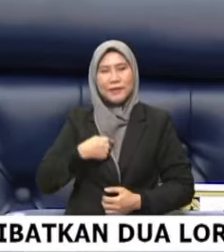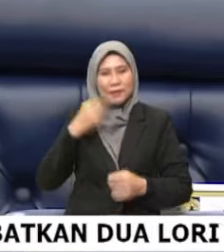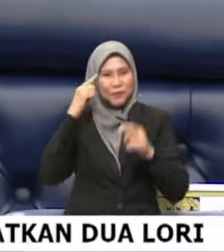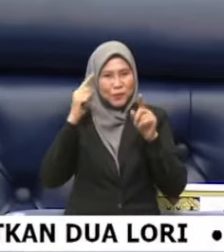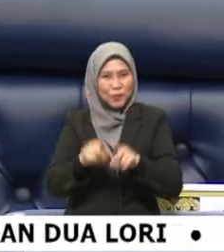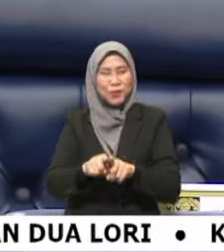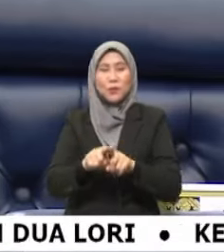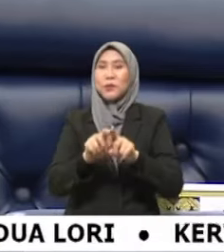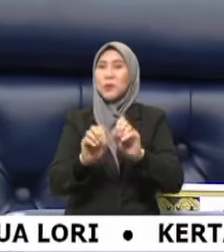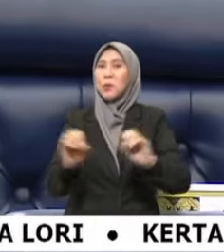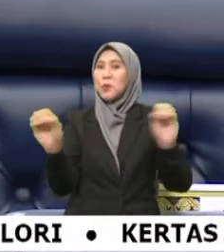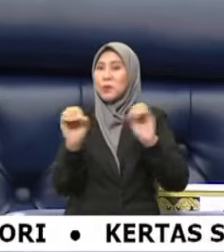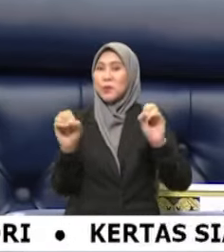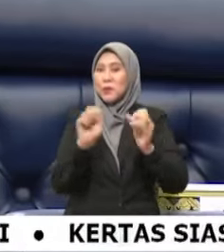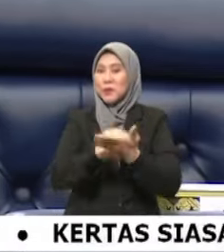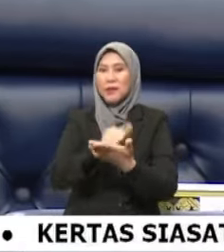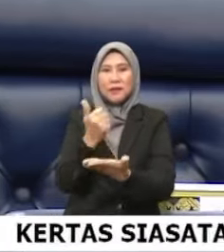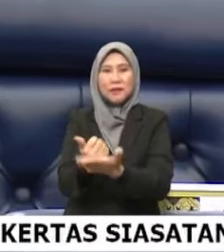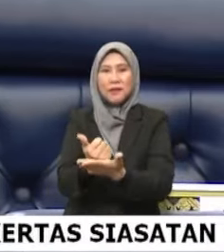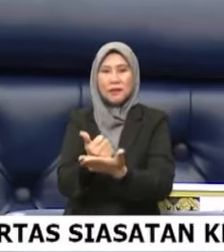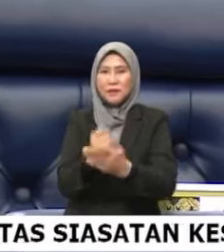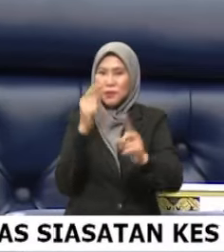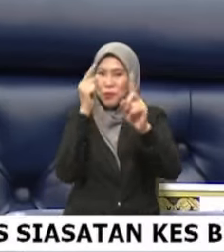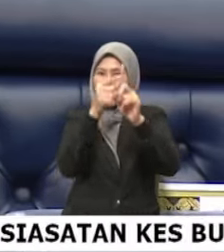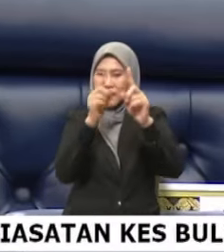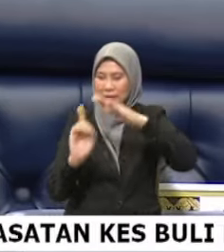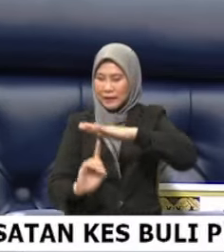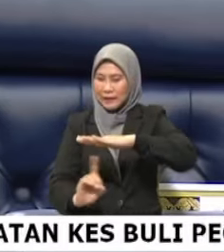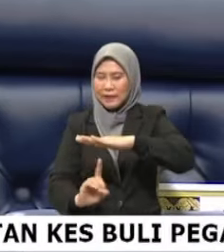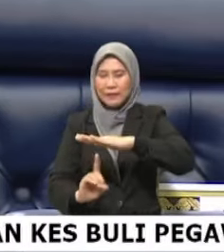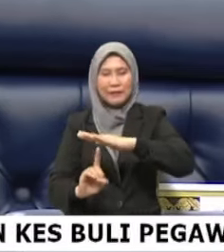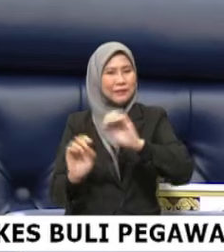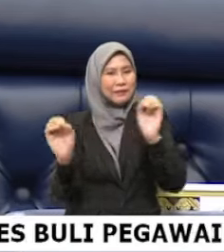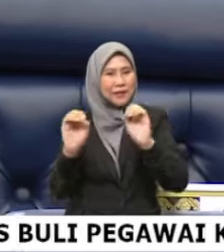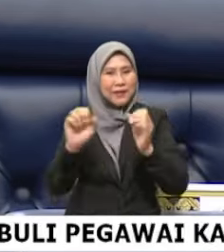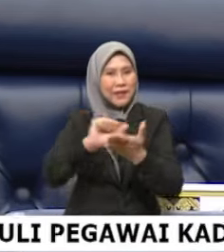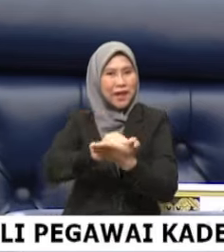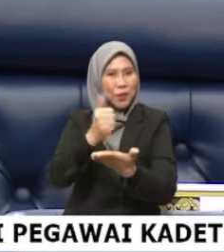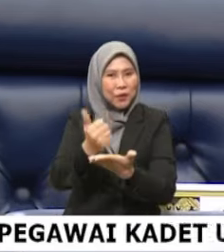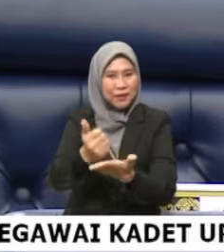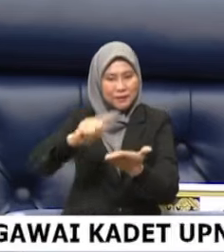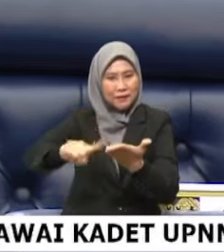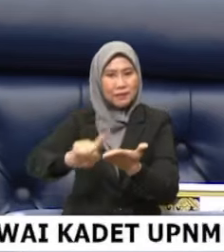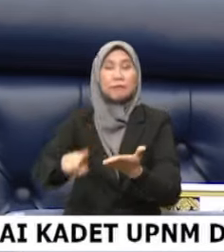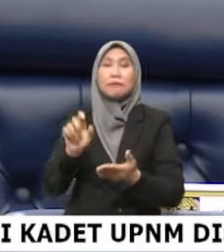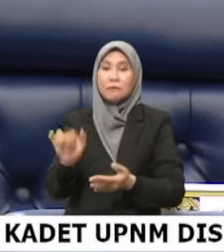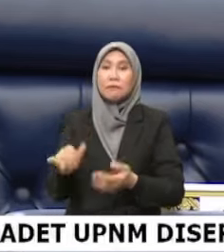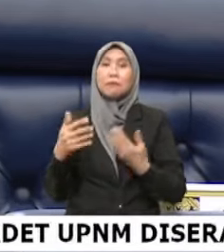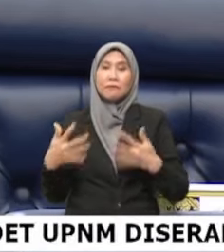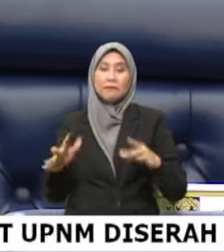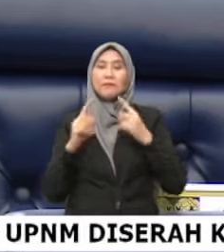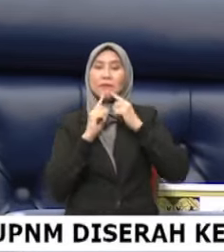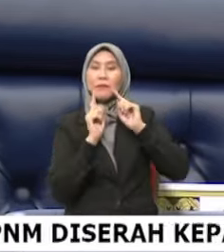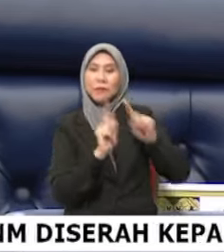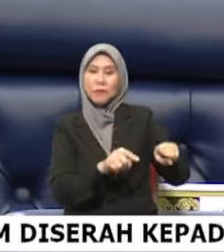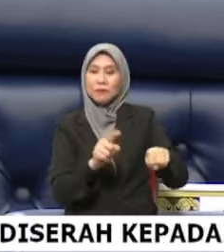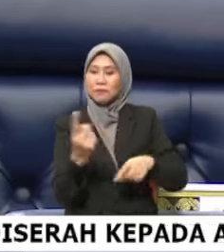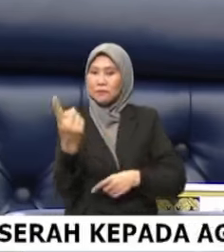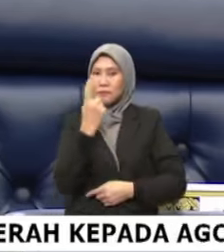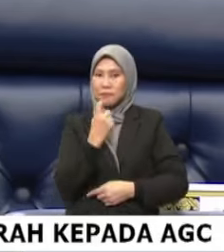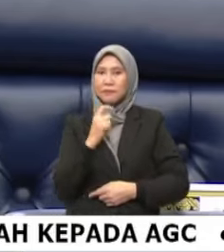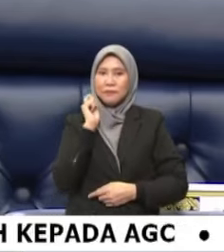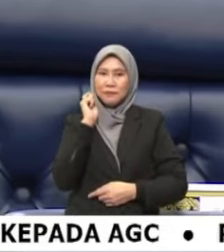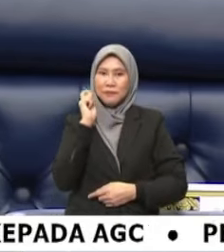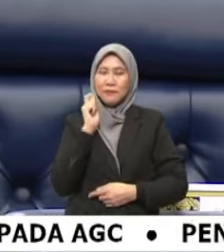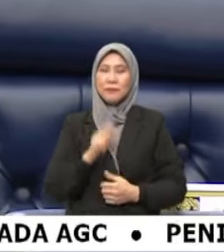ada pengauditan untuk 17 tahun. Itu saya telah menjawab kepada soalan Yang Berhormat Sungai sebut semasa